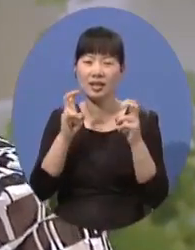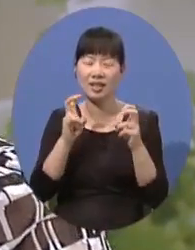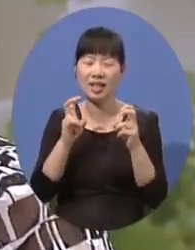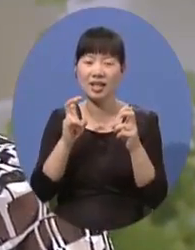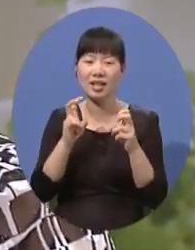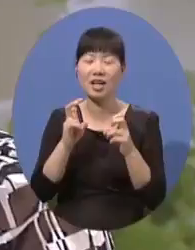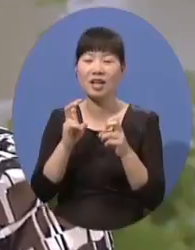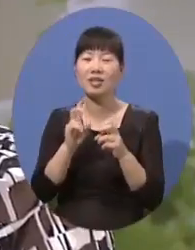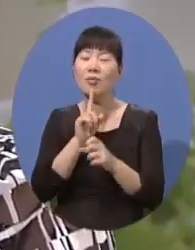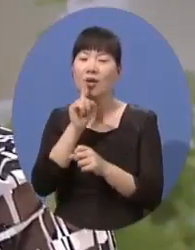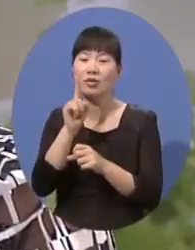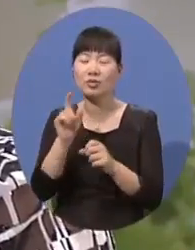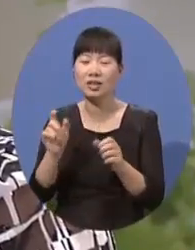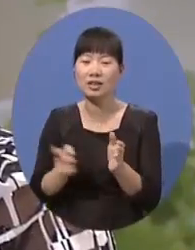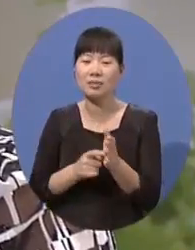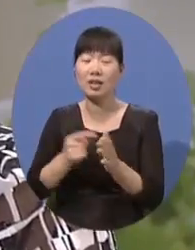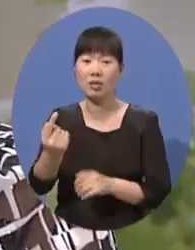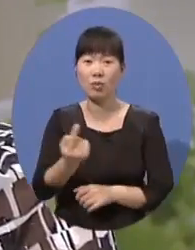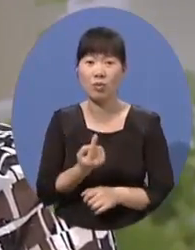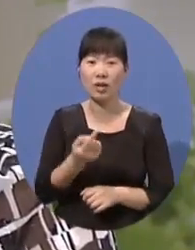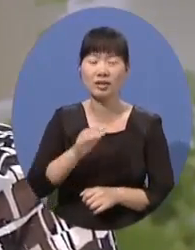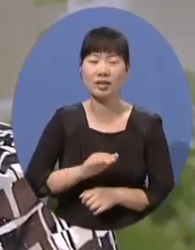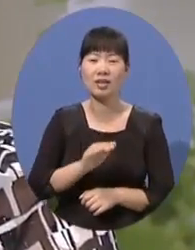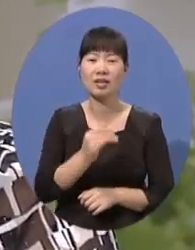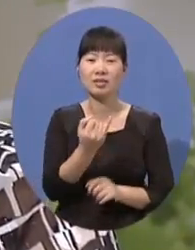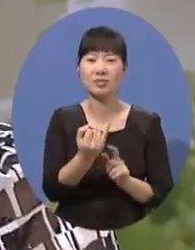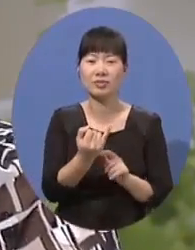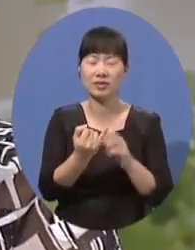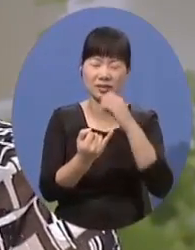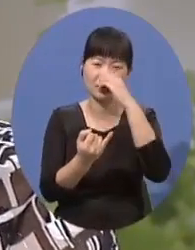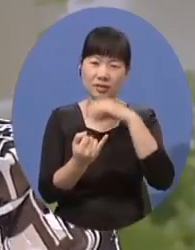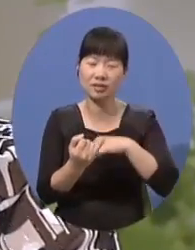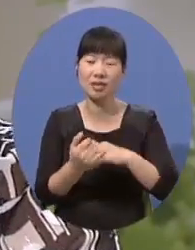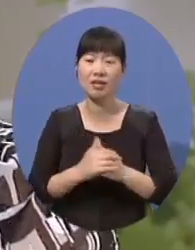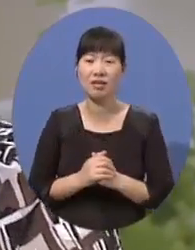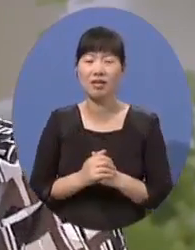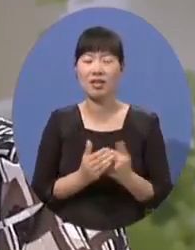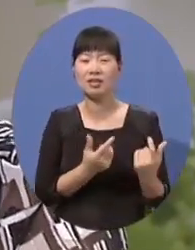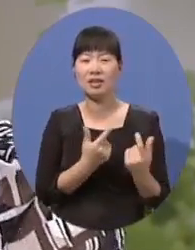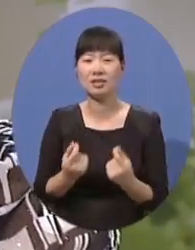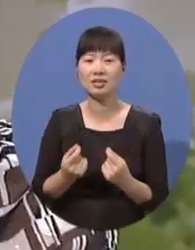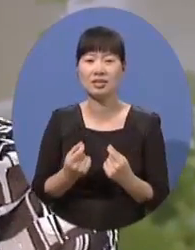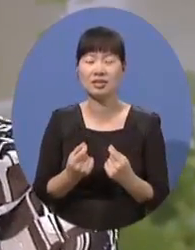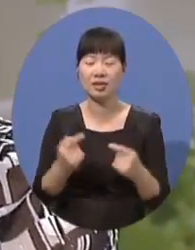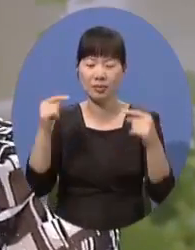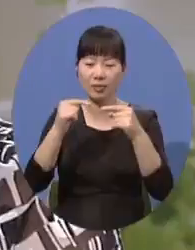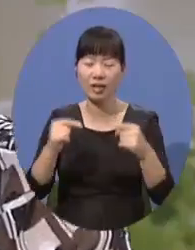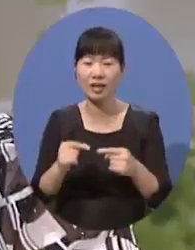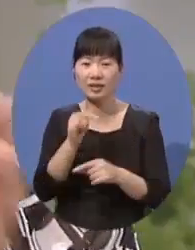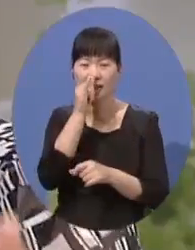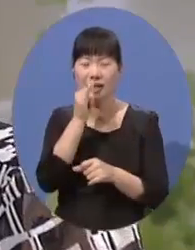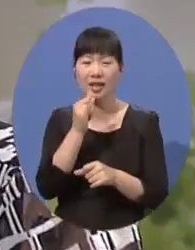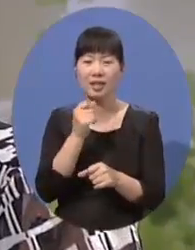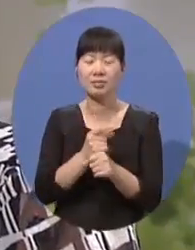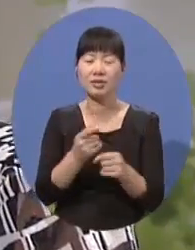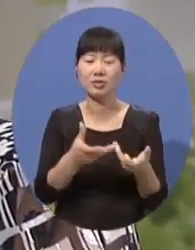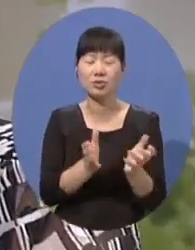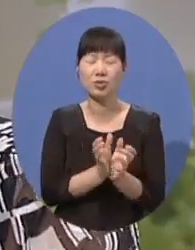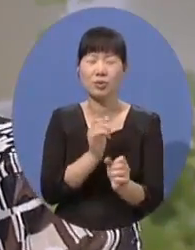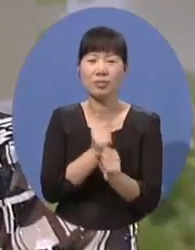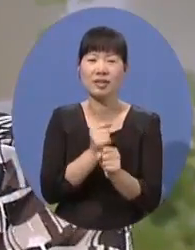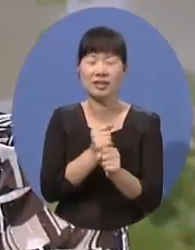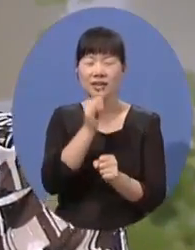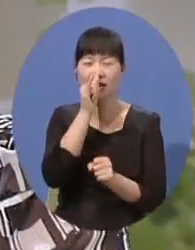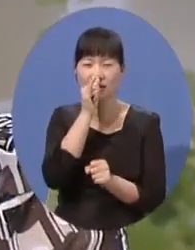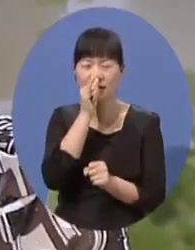급하게 오셨어요. 근데 그분이 그냥, 그러니까 같이 이렇게 손발이 맞아서 이미 조를 짜서